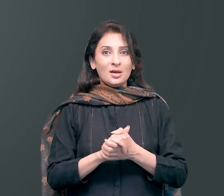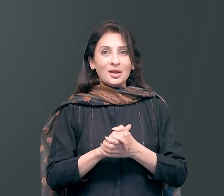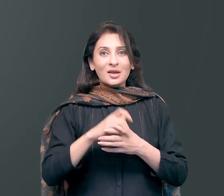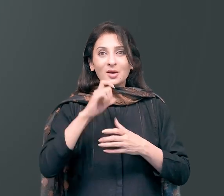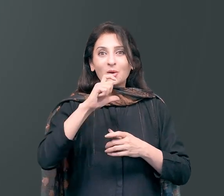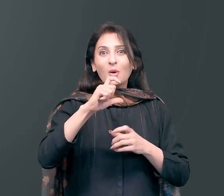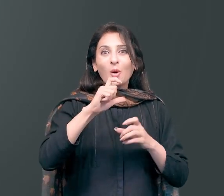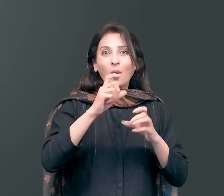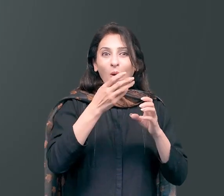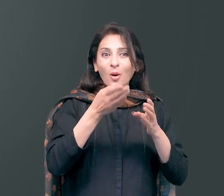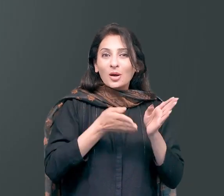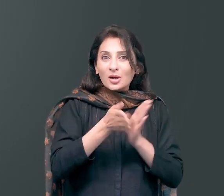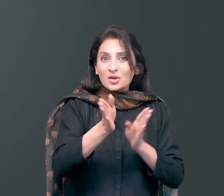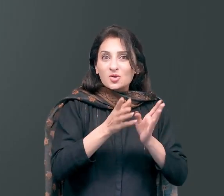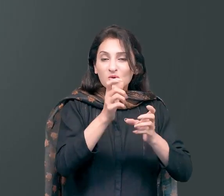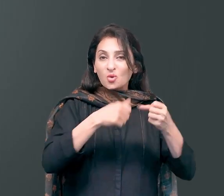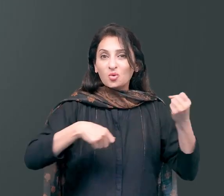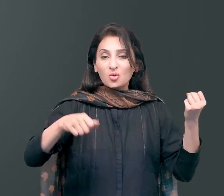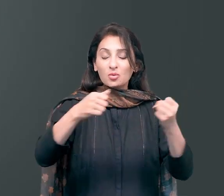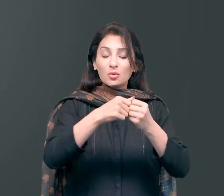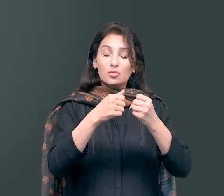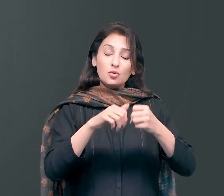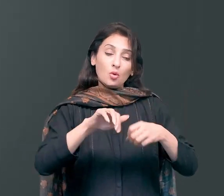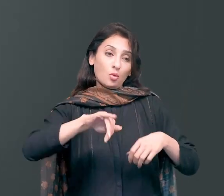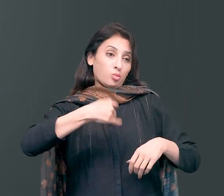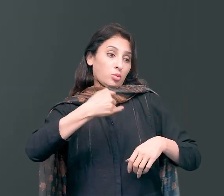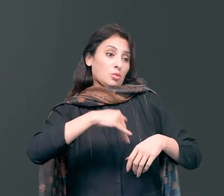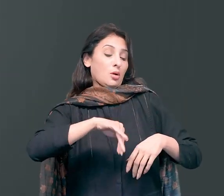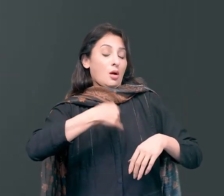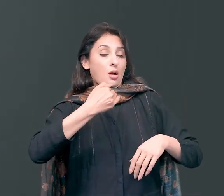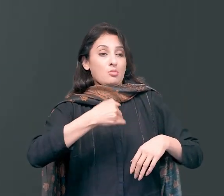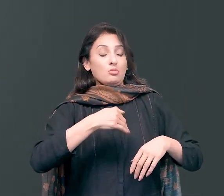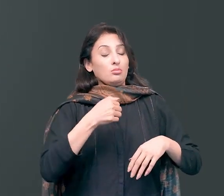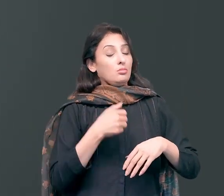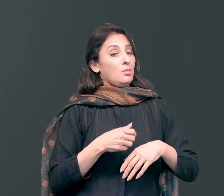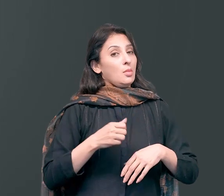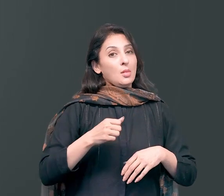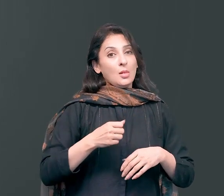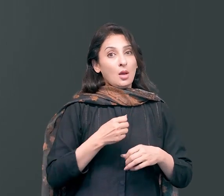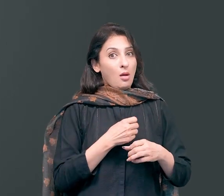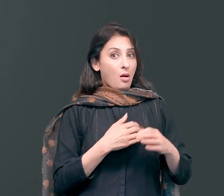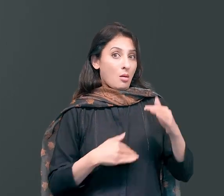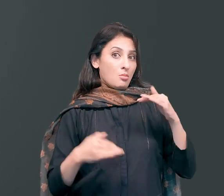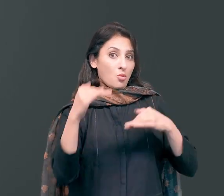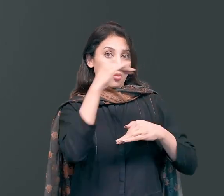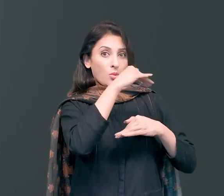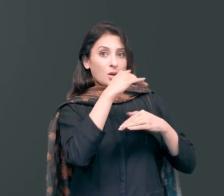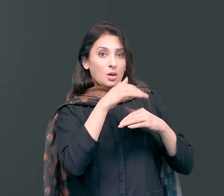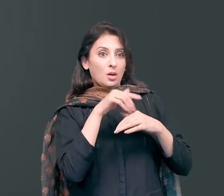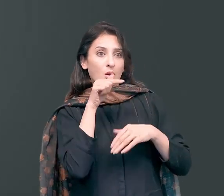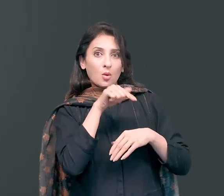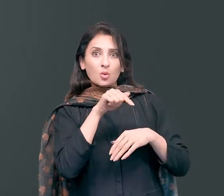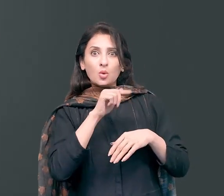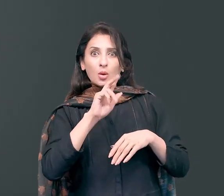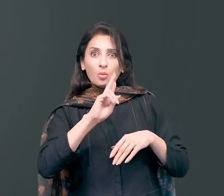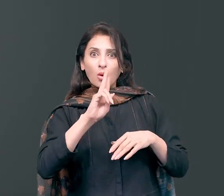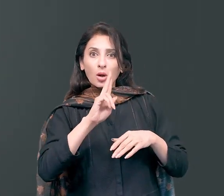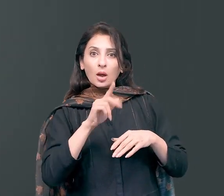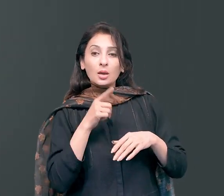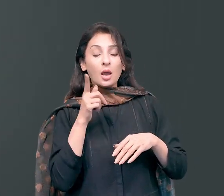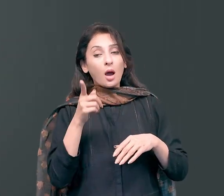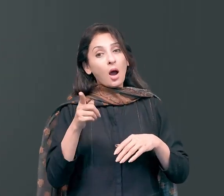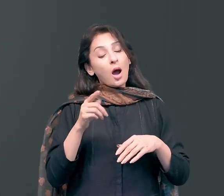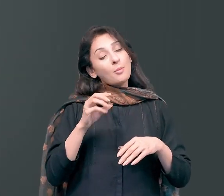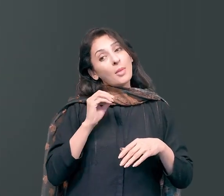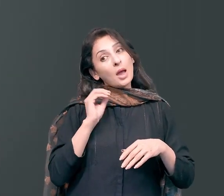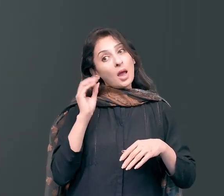تھی اپنی پوزیشن کو اور پاور کو، تو انہوں نے کہا کہ نہیں، جب تک کہ آپ اعلان نہ کریں